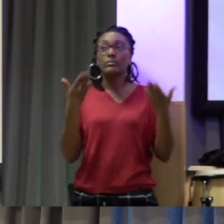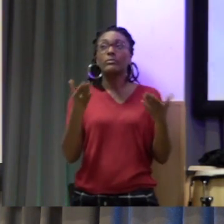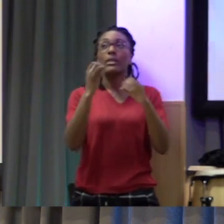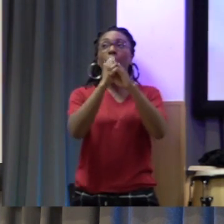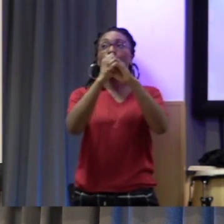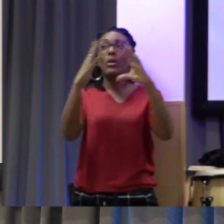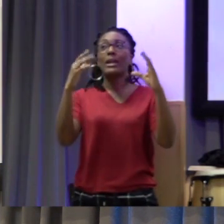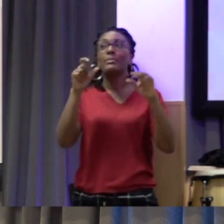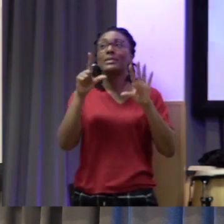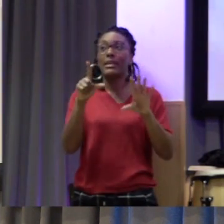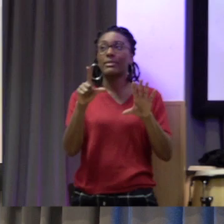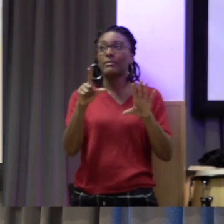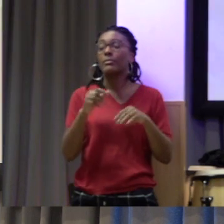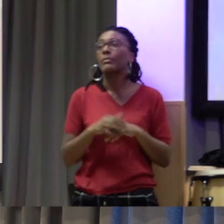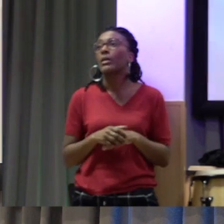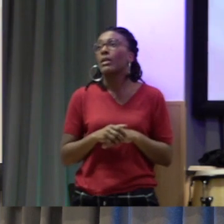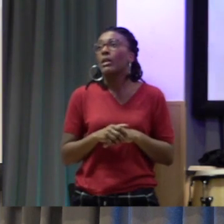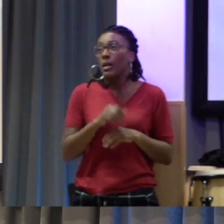chapitre 7, il est dit,